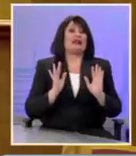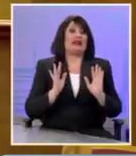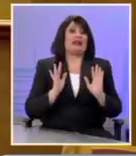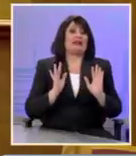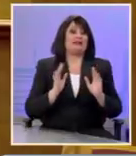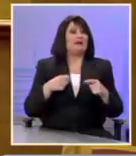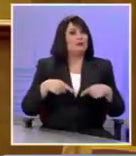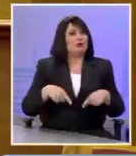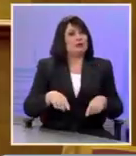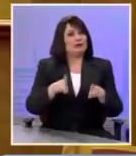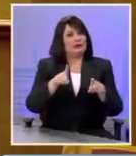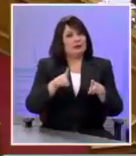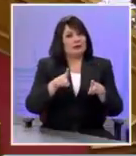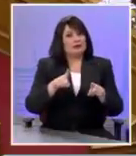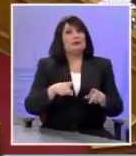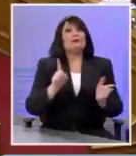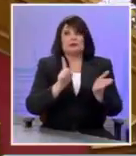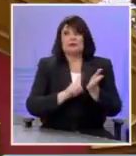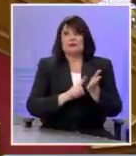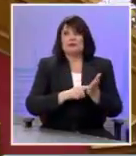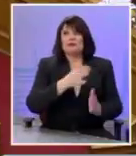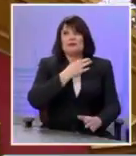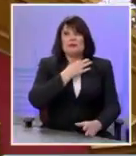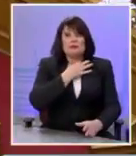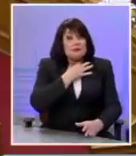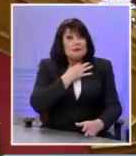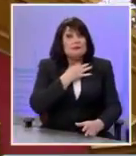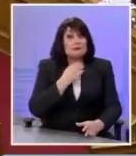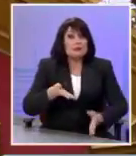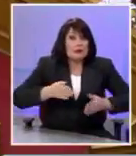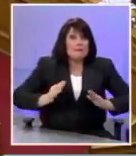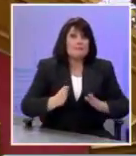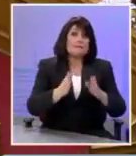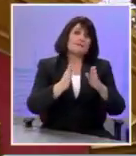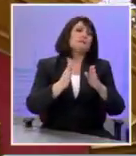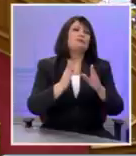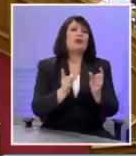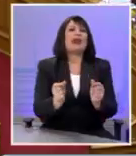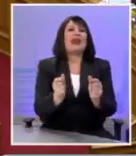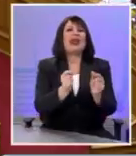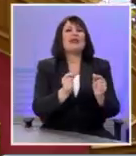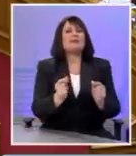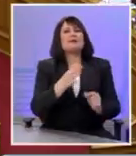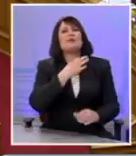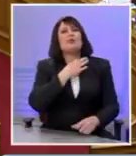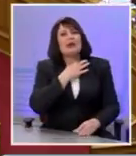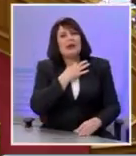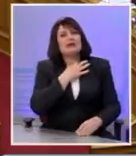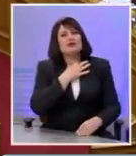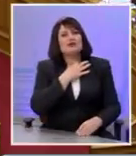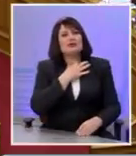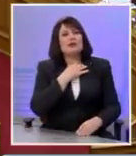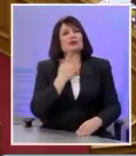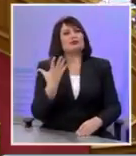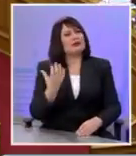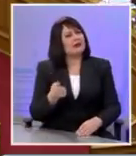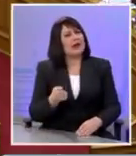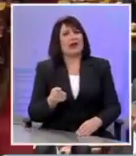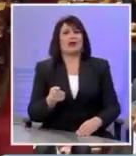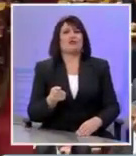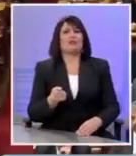Είναι ταυτόχρονα επιτακτική ανάγκη να προχωρήσουν οι ρυθμίσεις που απαιτούνται, ώστε να